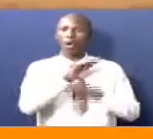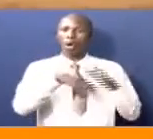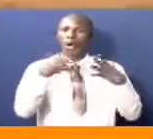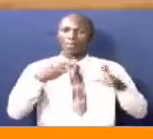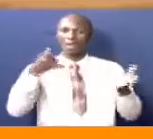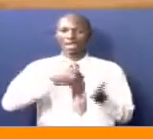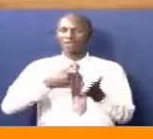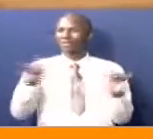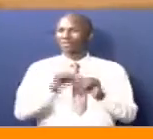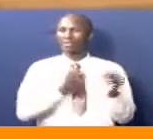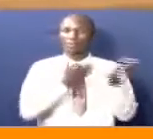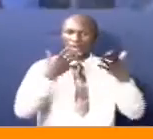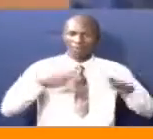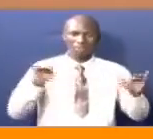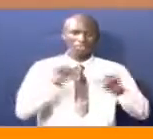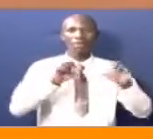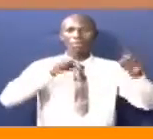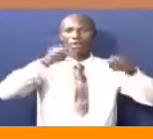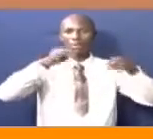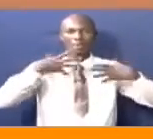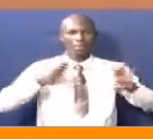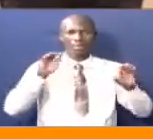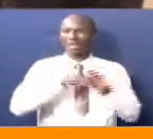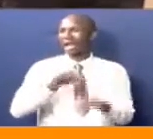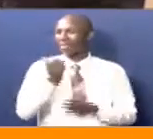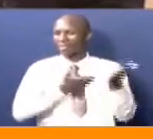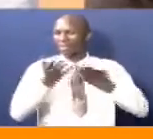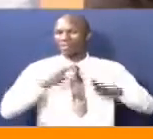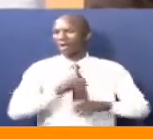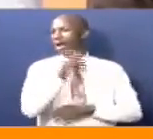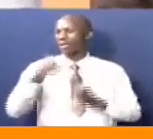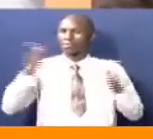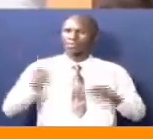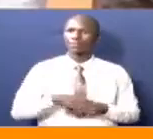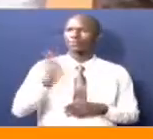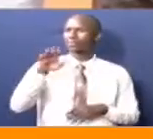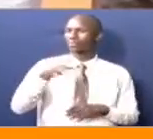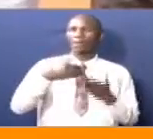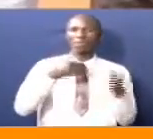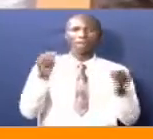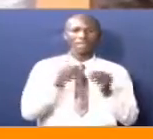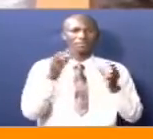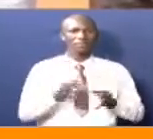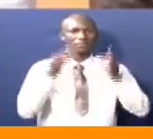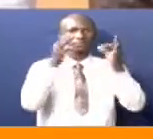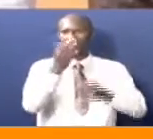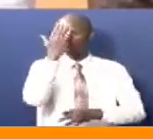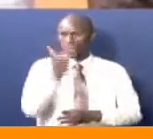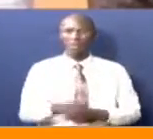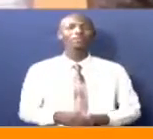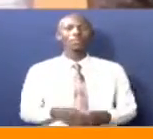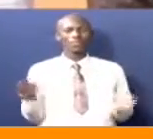mwene ndi. Mevwa kunimavi ya sala na atuwa ima boda boda kati wa atandithi ya angi. Kutano likuwa meairishwa kwa sababu